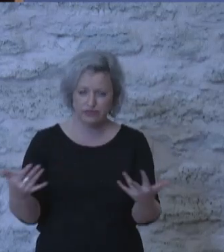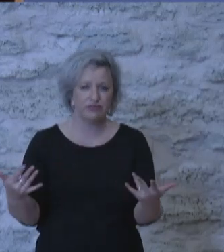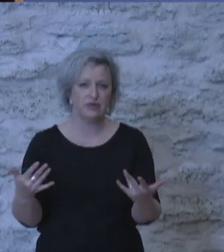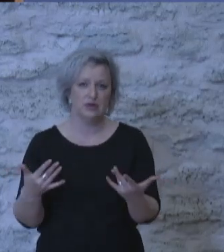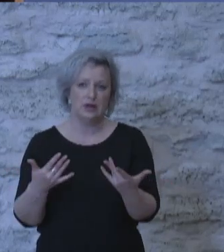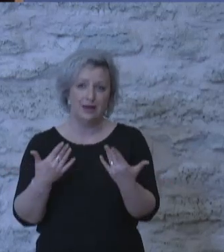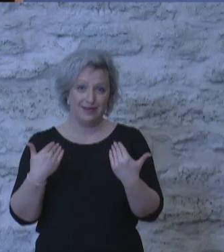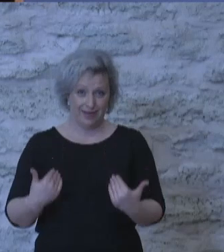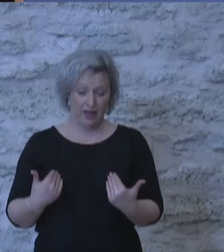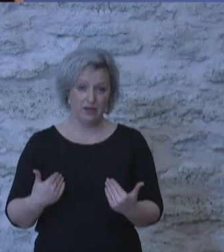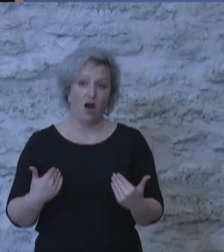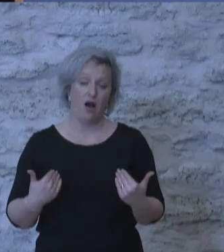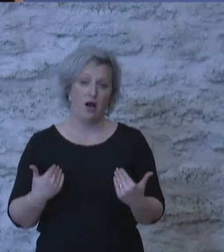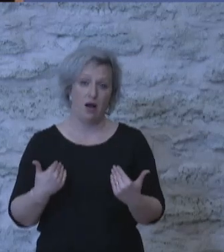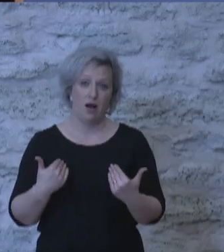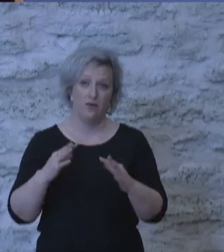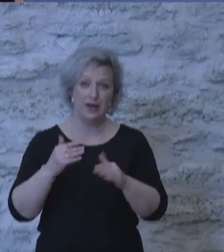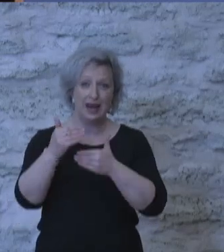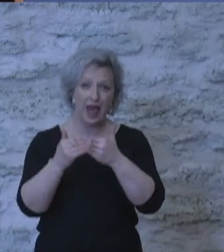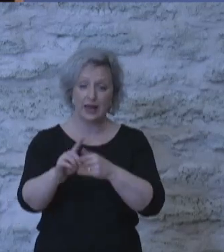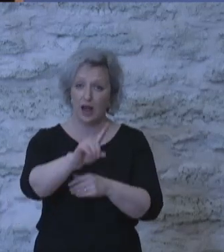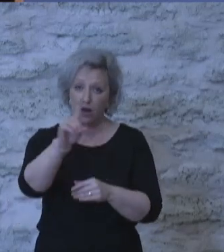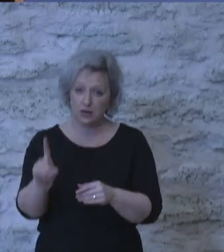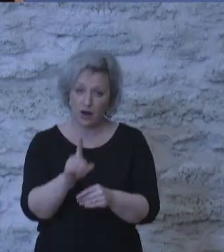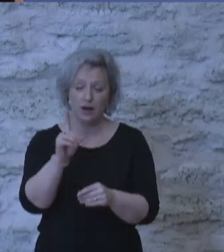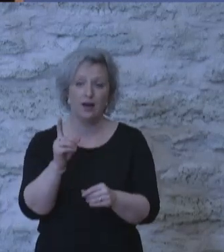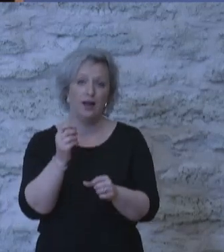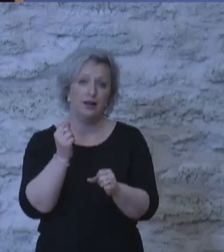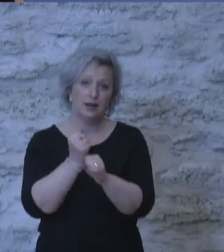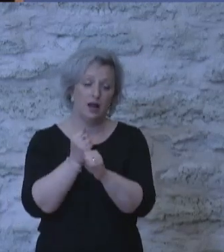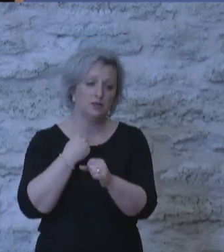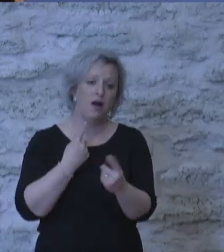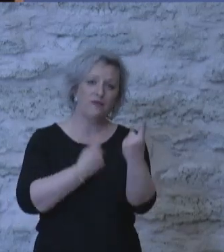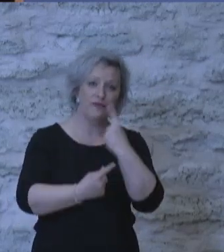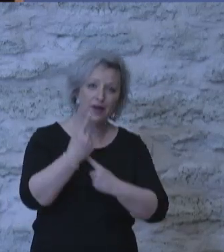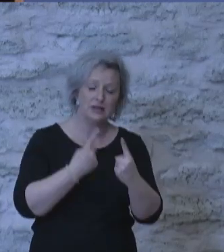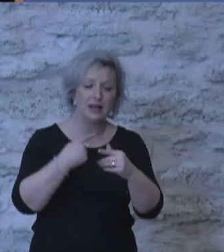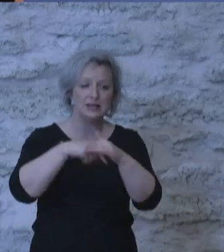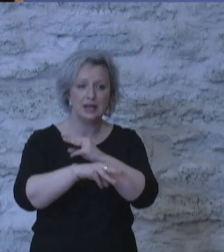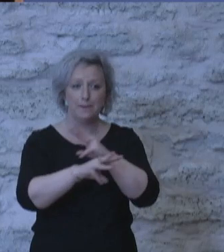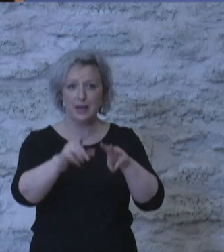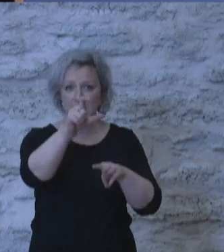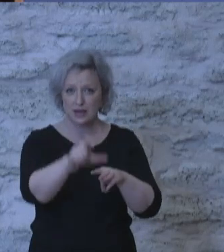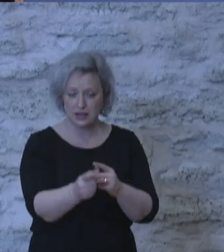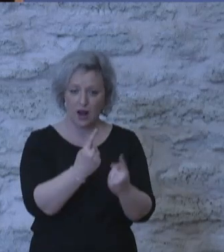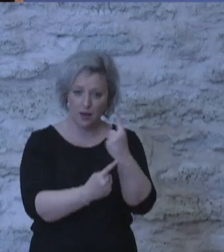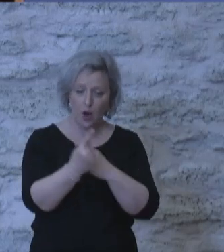täna lähi ajal, ma vestlen korra siseministriga,